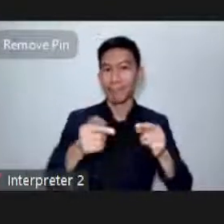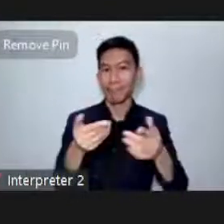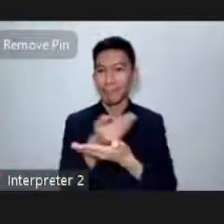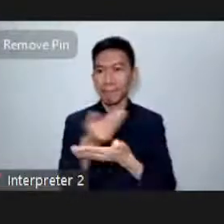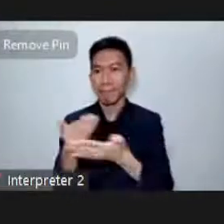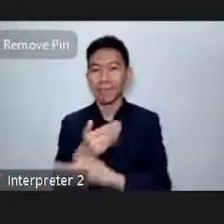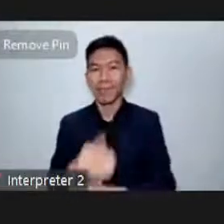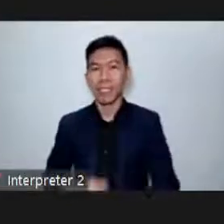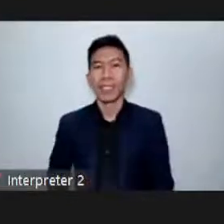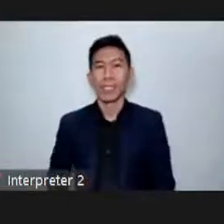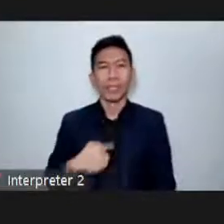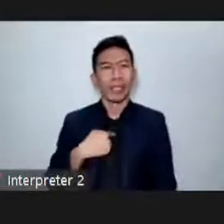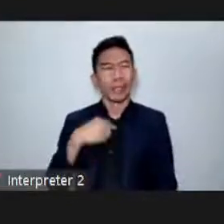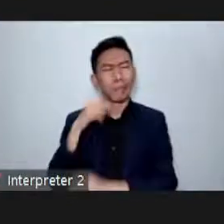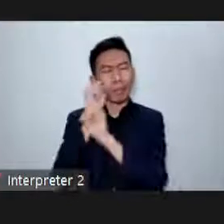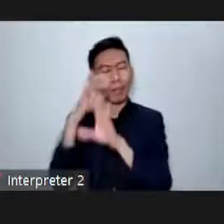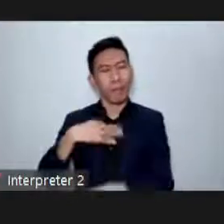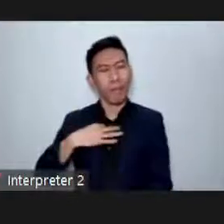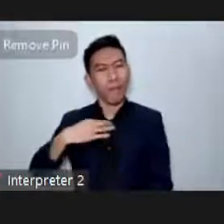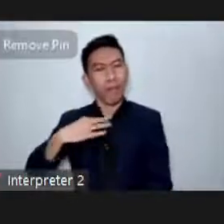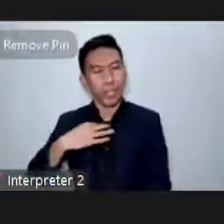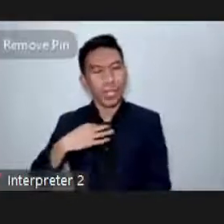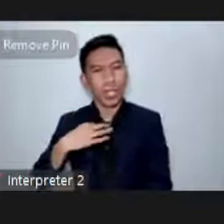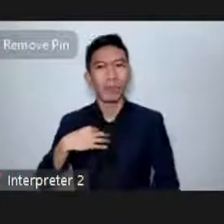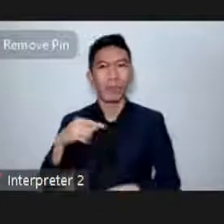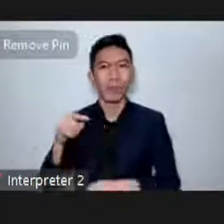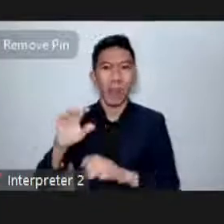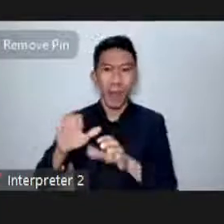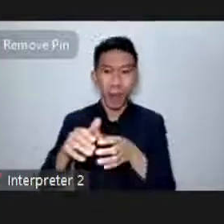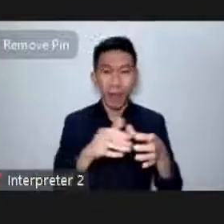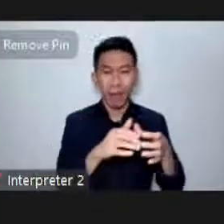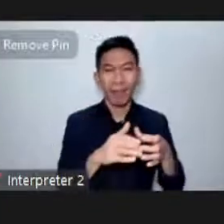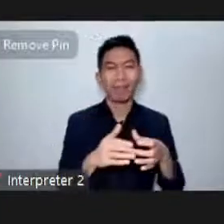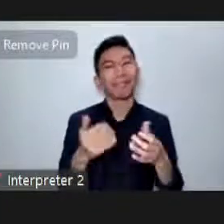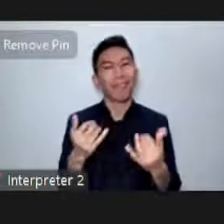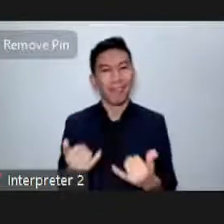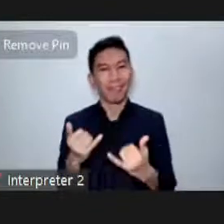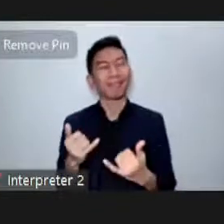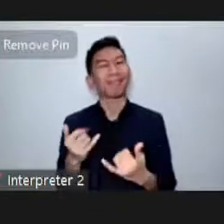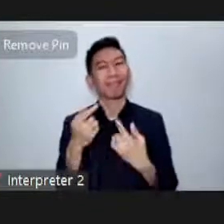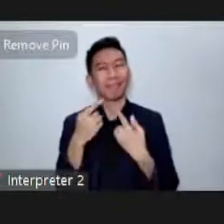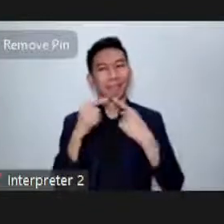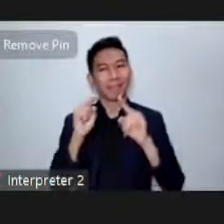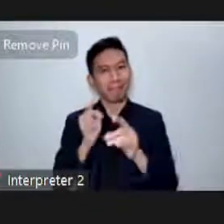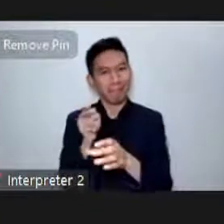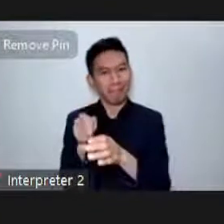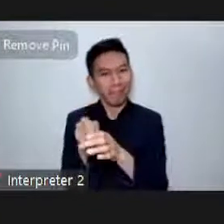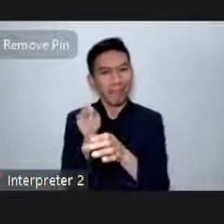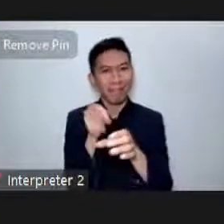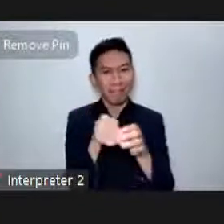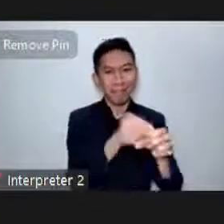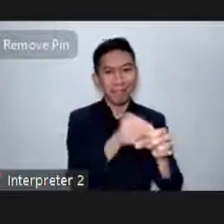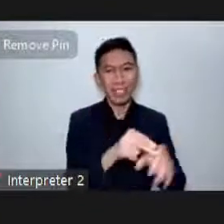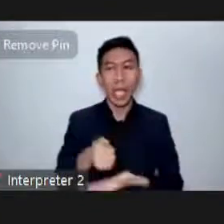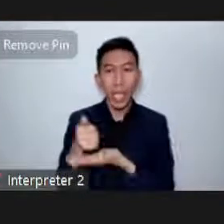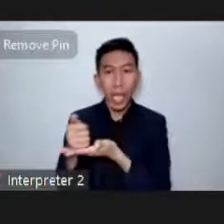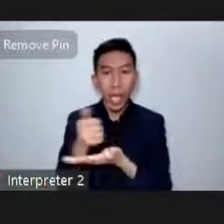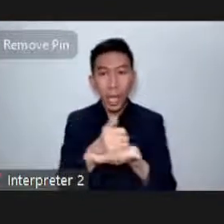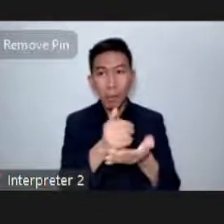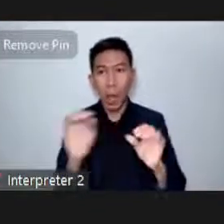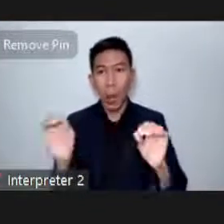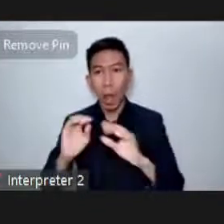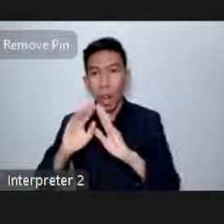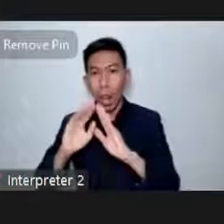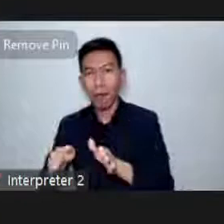kong mag-volunteer sa mga charity, ngayon nagawa ko na. Yung tumulong sa mga homeless, sa tulong din